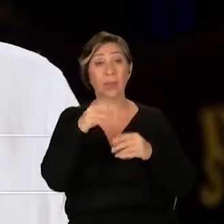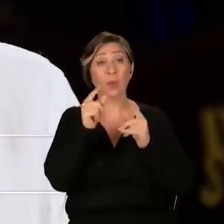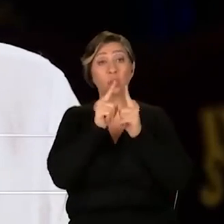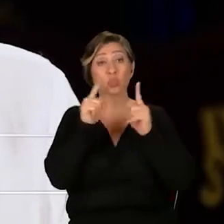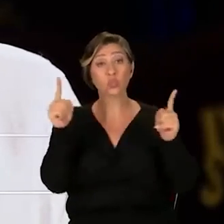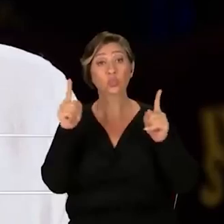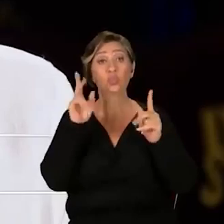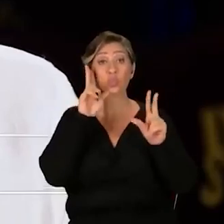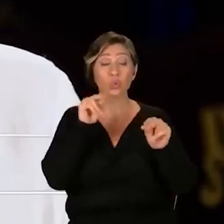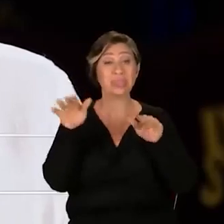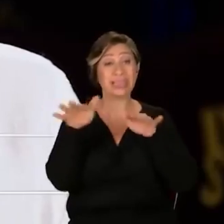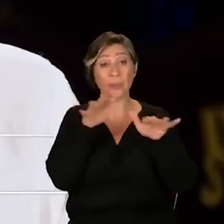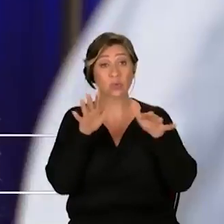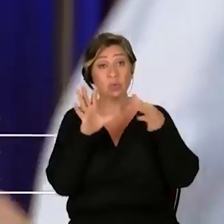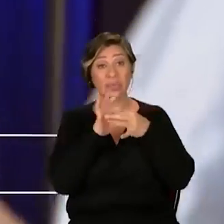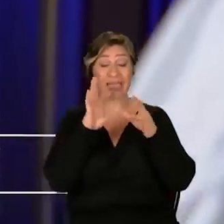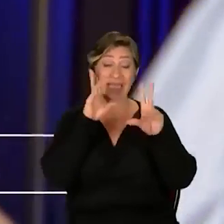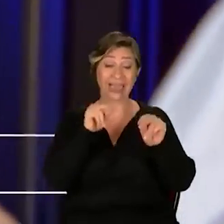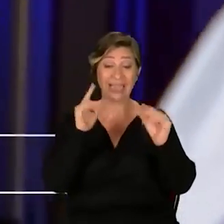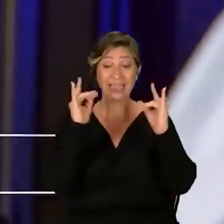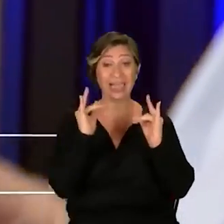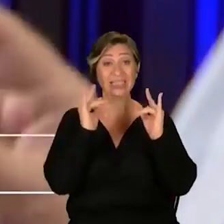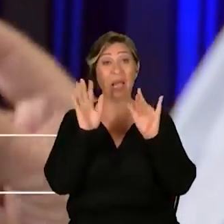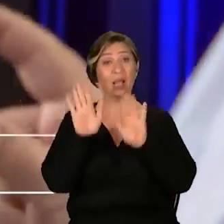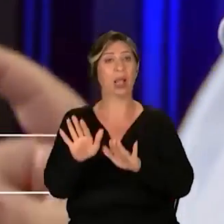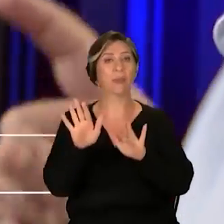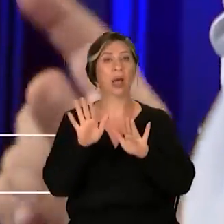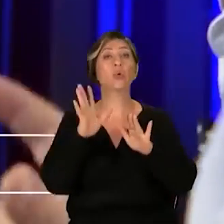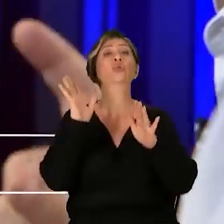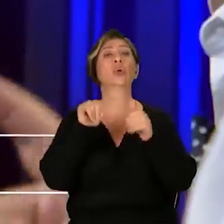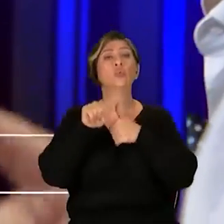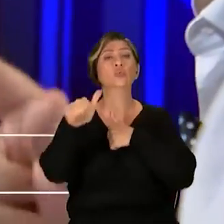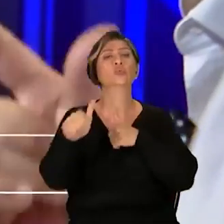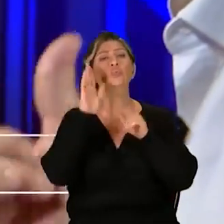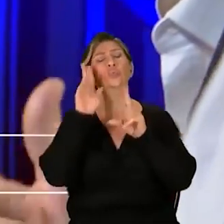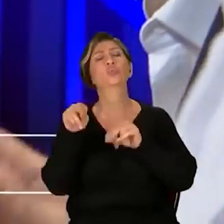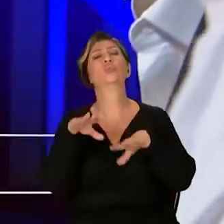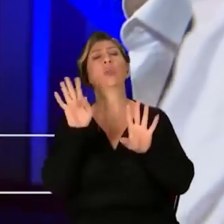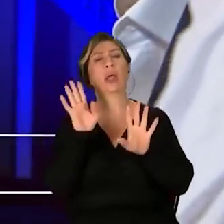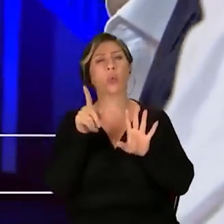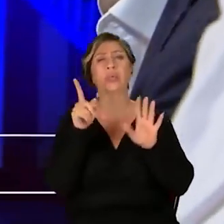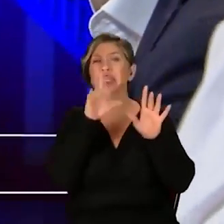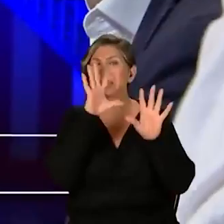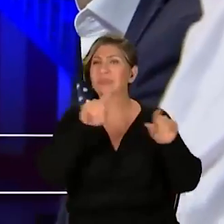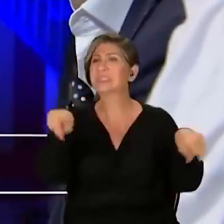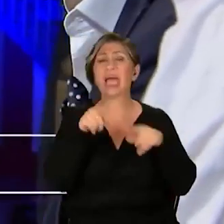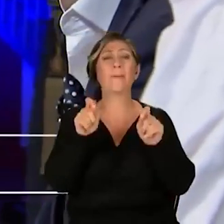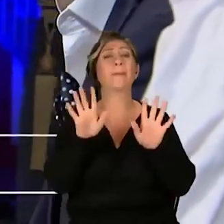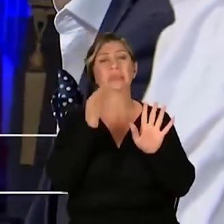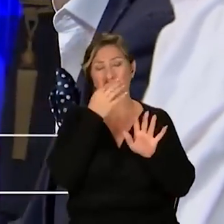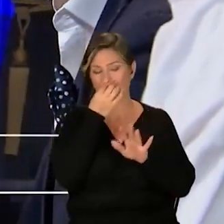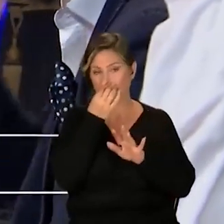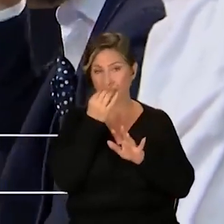uyku depresyon ilişkisi yatakta kalma şeklinde, yoksa daha uzun uyumuyorlar, zaten kimse onu yapamıyor. Ama yine